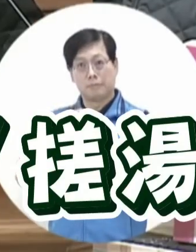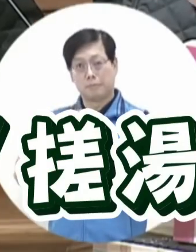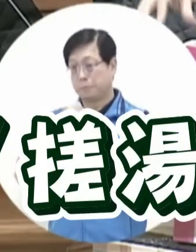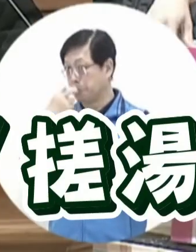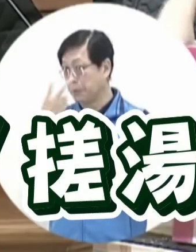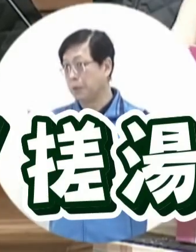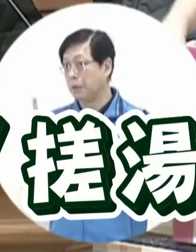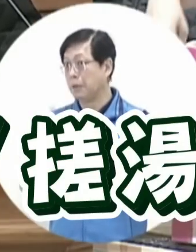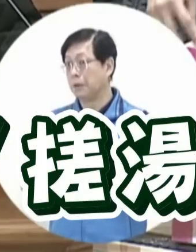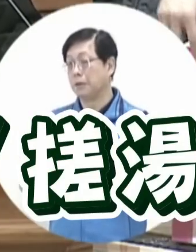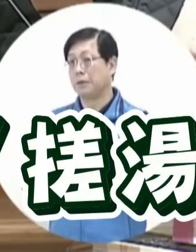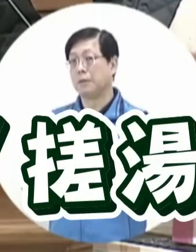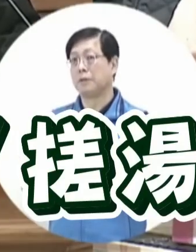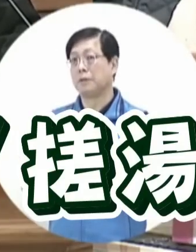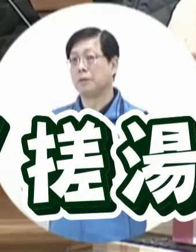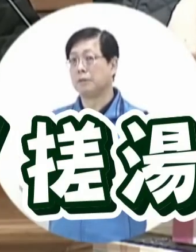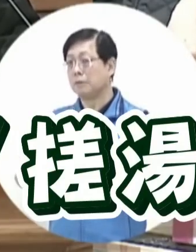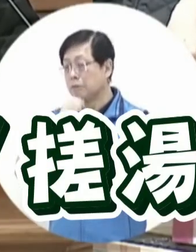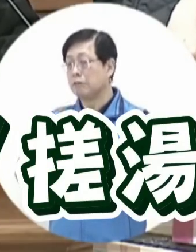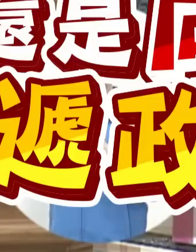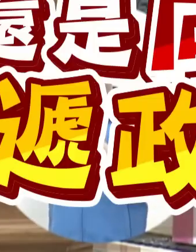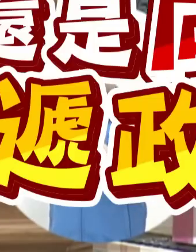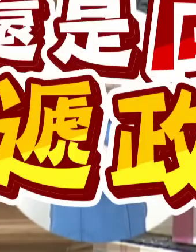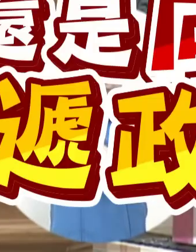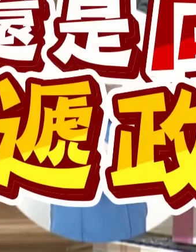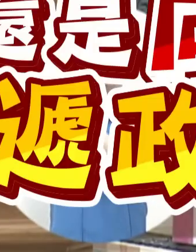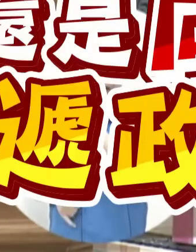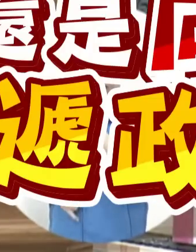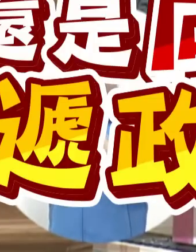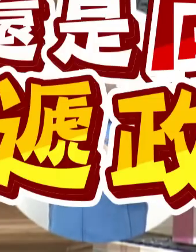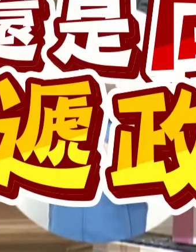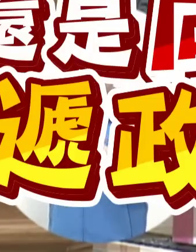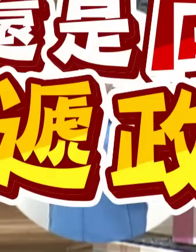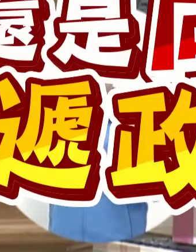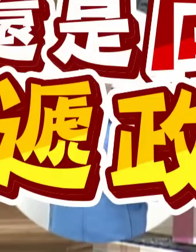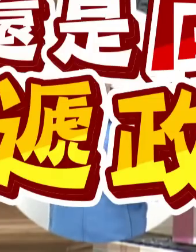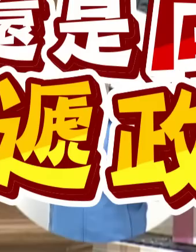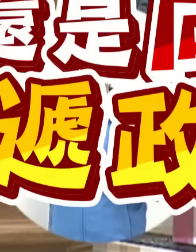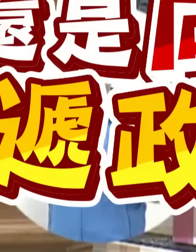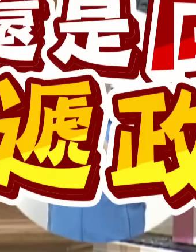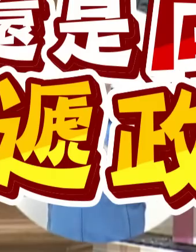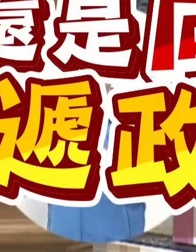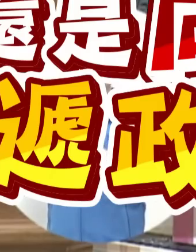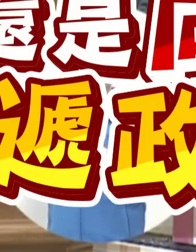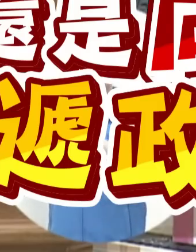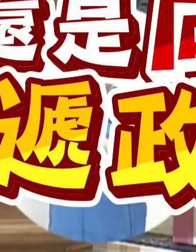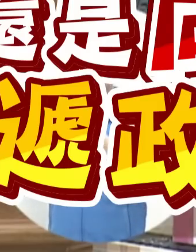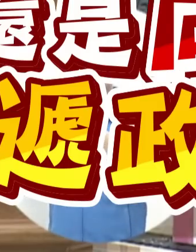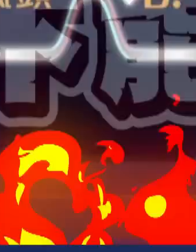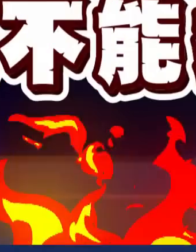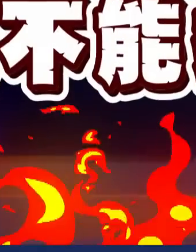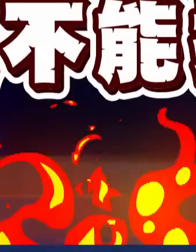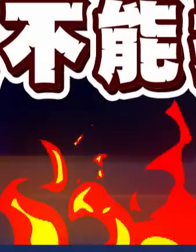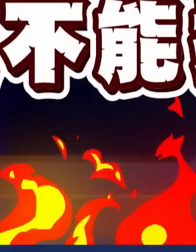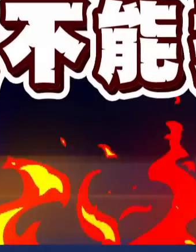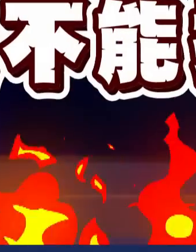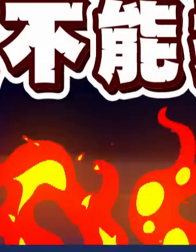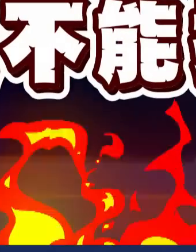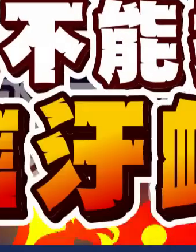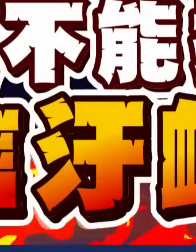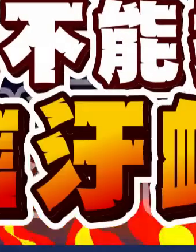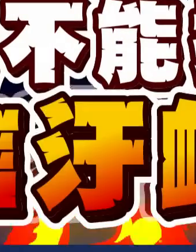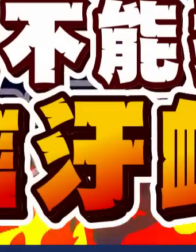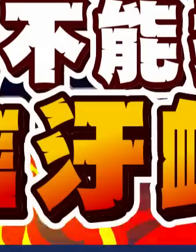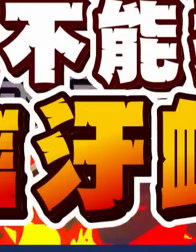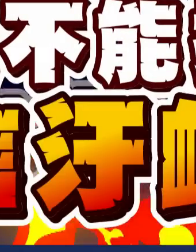为了这个搓汤圆、避风头，还是这个向中国传递政治讯息？ 我最不能接